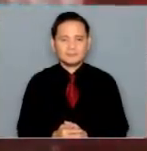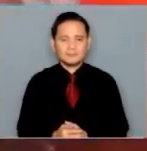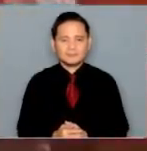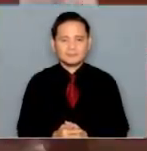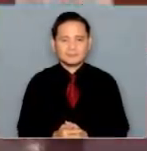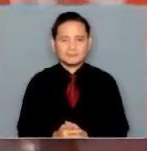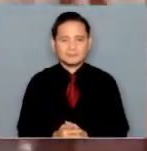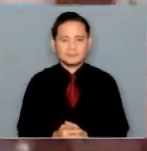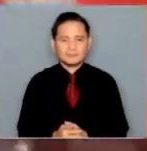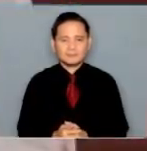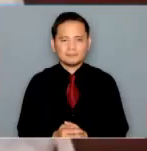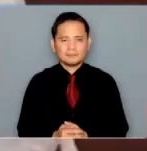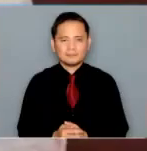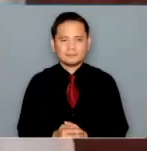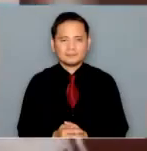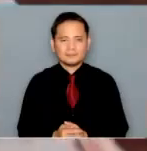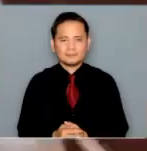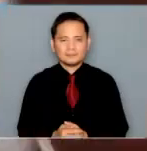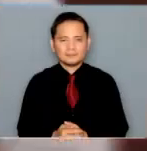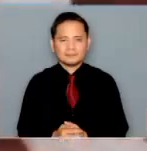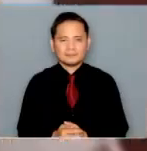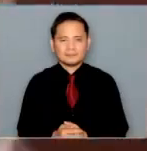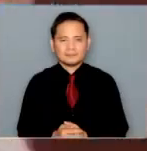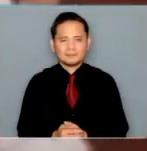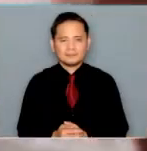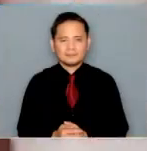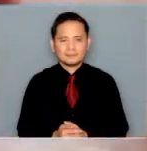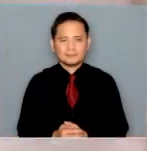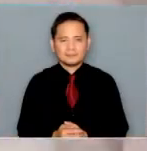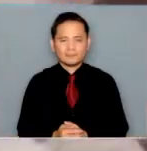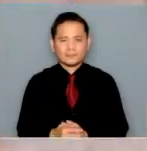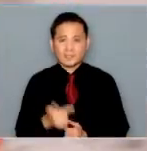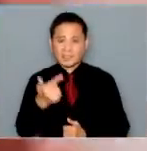Give it up for 18! Get going!